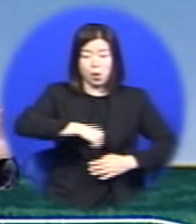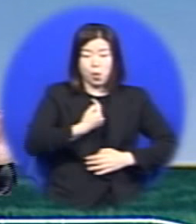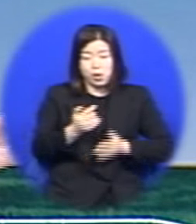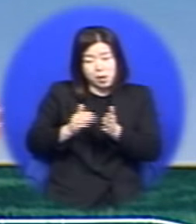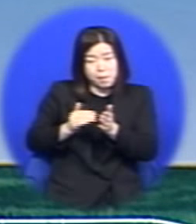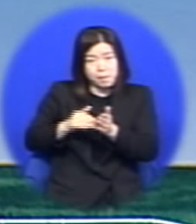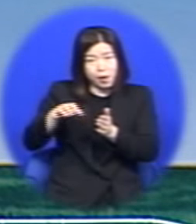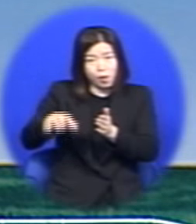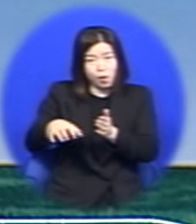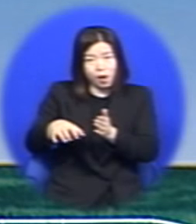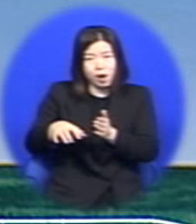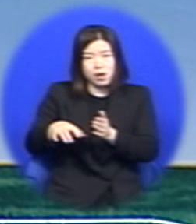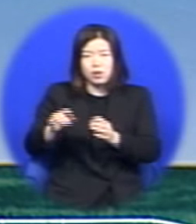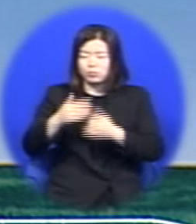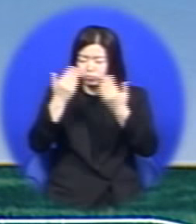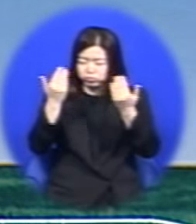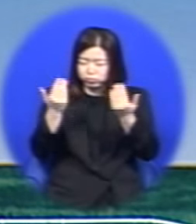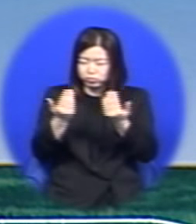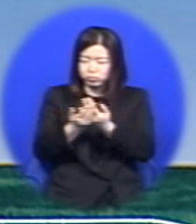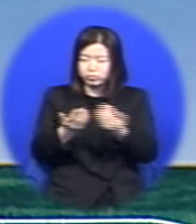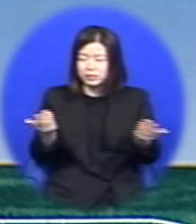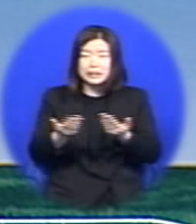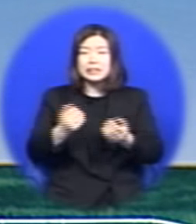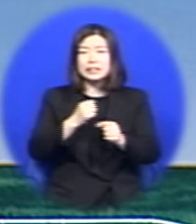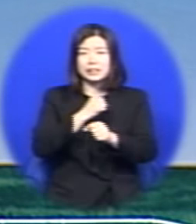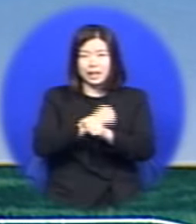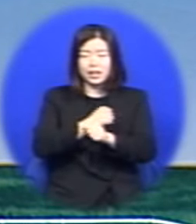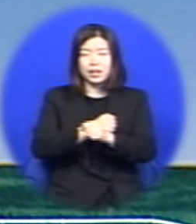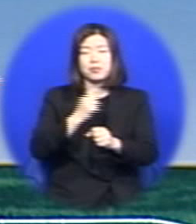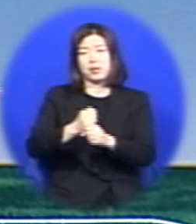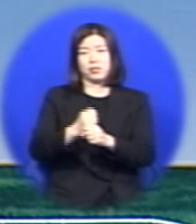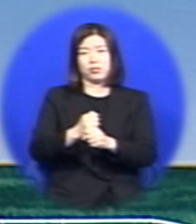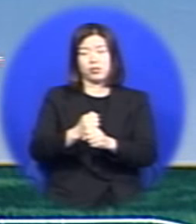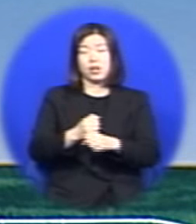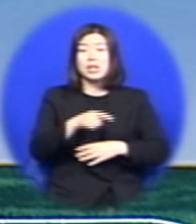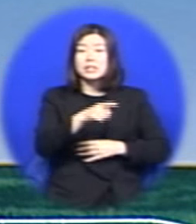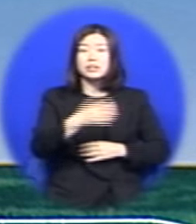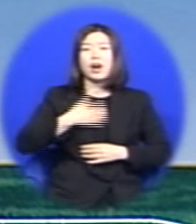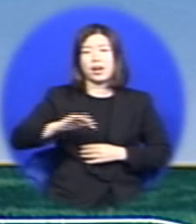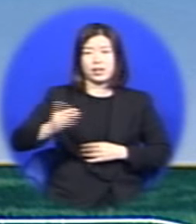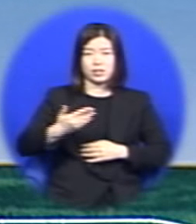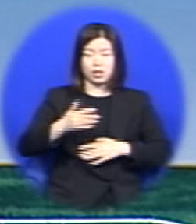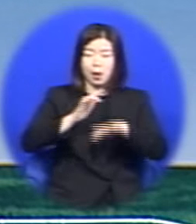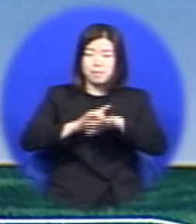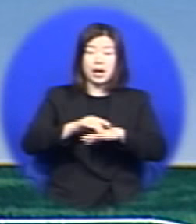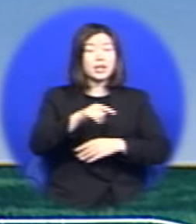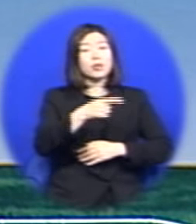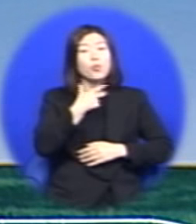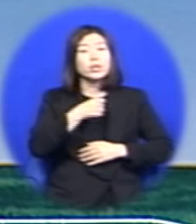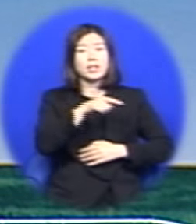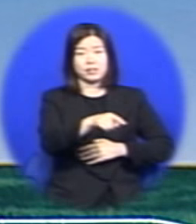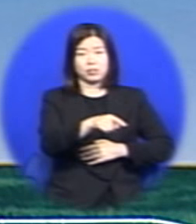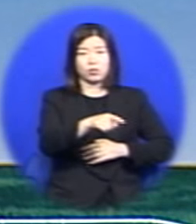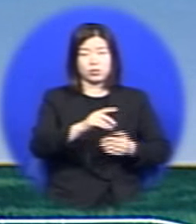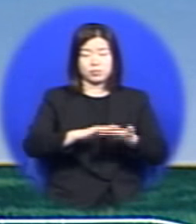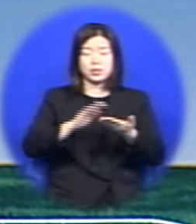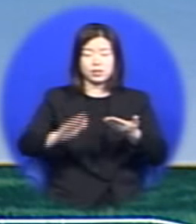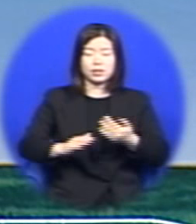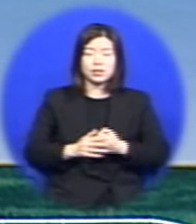별의별 짓을 다 하고 살도록 만들려고 하는 거예요. 그걸 아셔야 돼요. 마귀가 원하는 건 그겁니다.